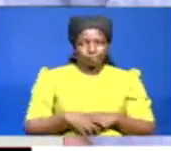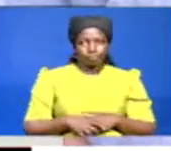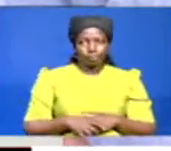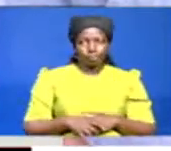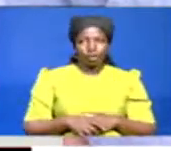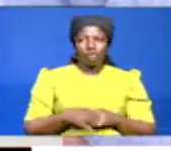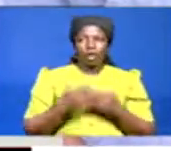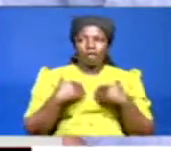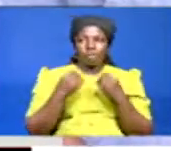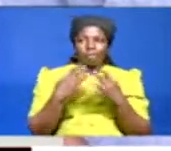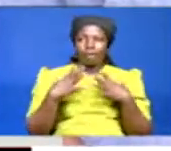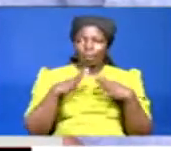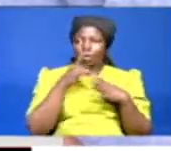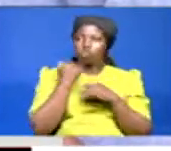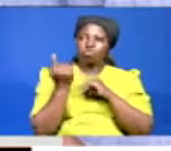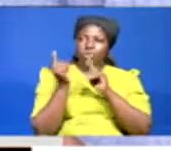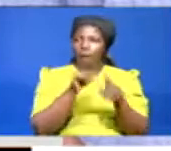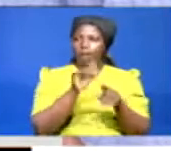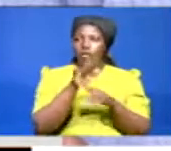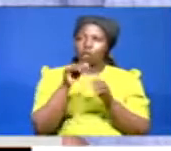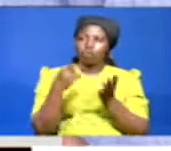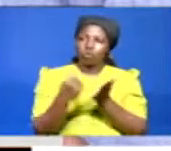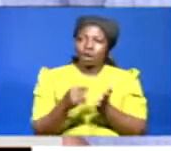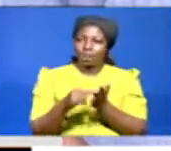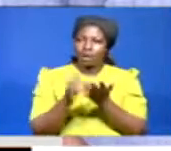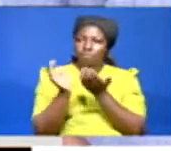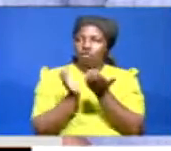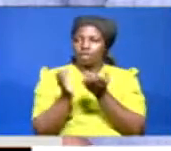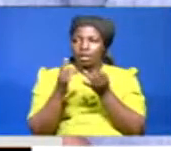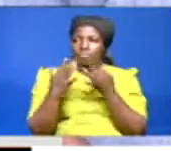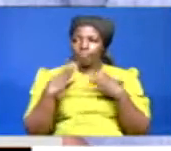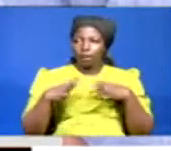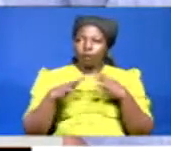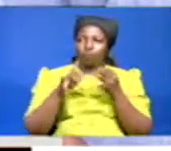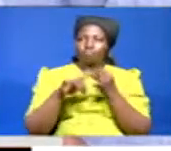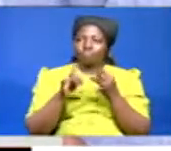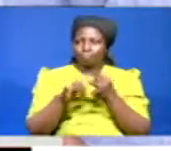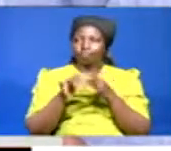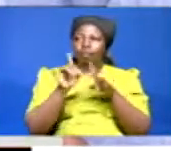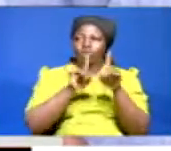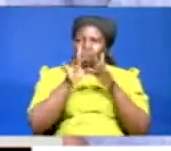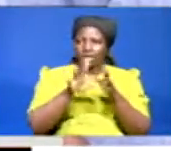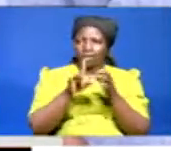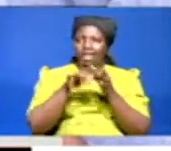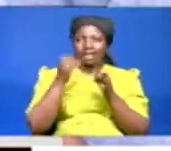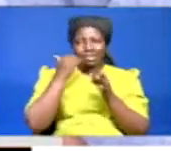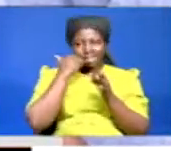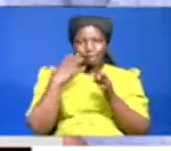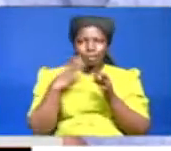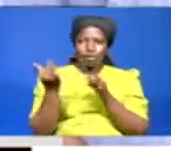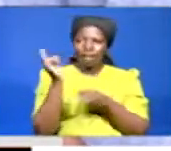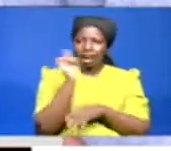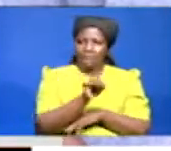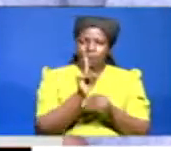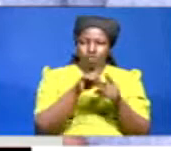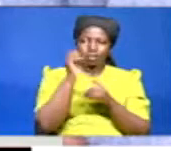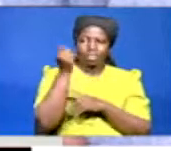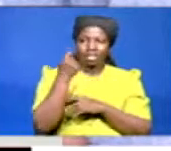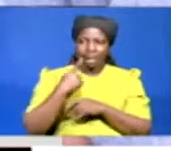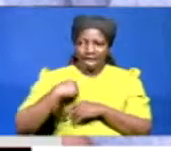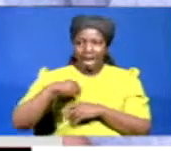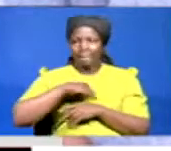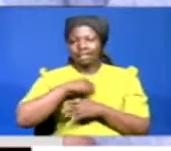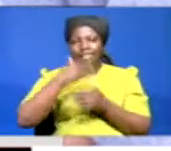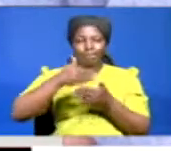Uganda, kuna wafanyabiashara, kuna wasafiri na kuna hata wagonjwa pia wanakuja katika nje ya Kenya. Sisi tumeweka mpaka, katika mpaka tuna